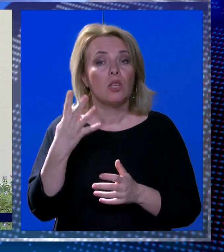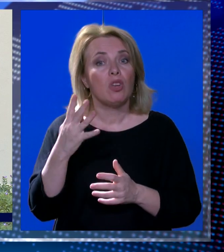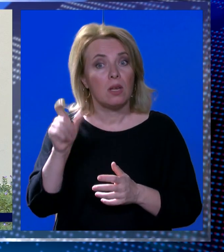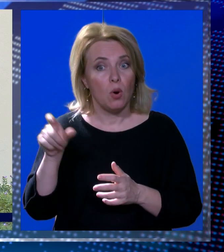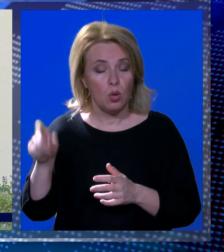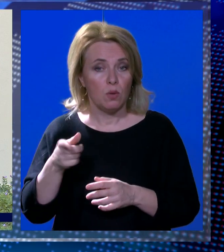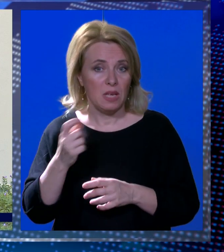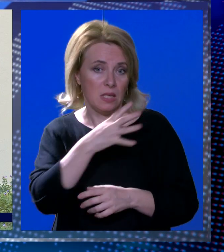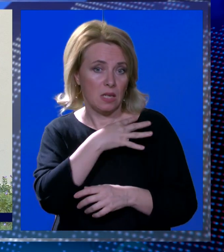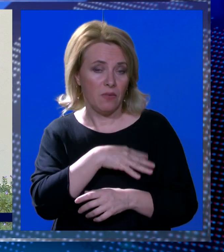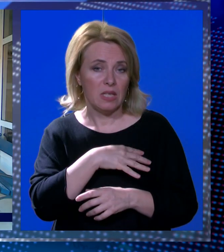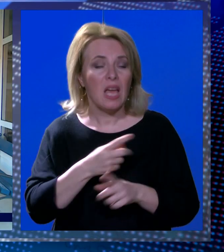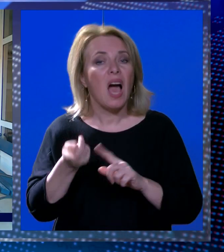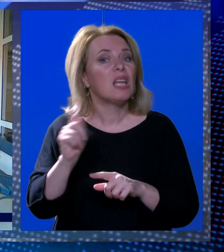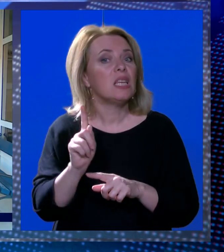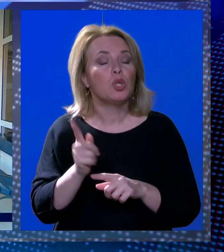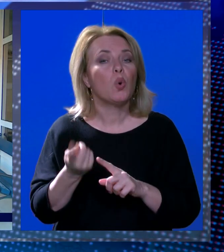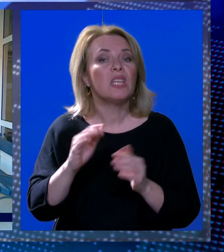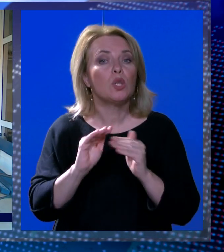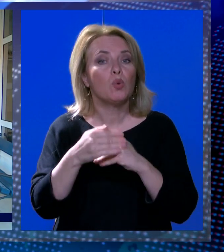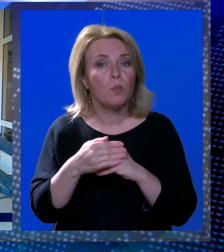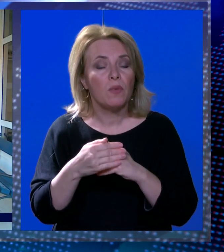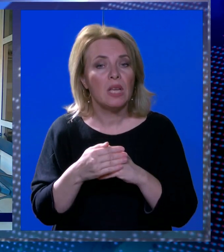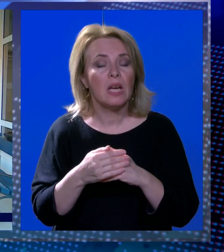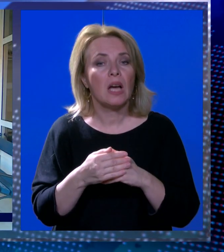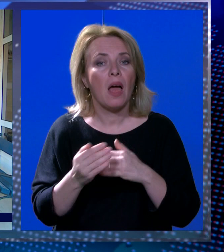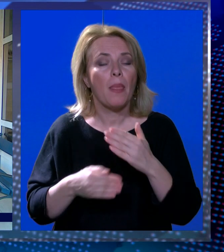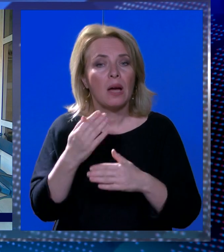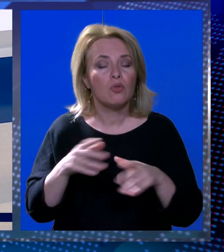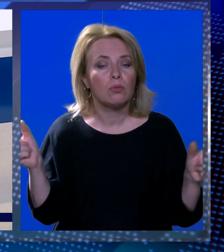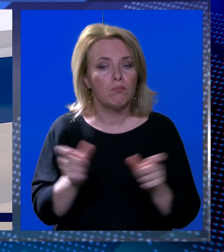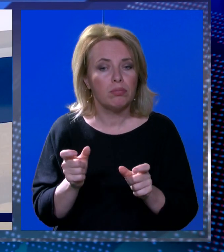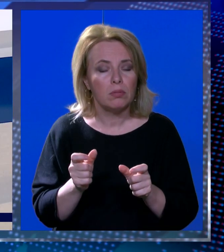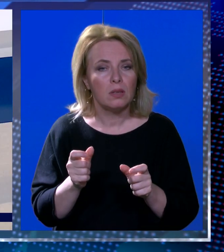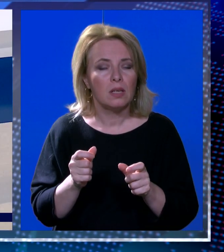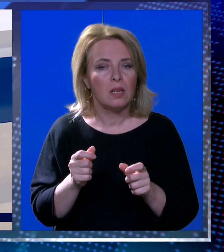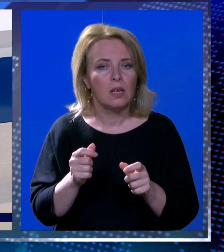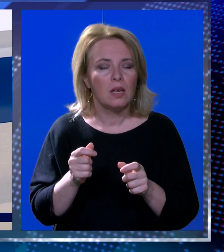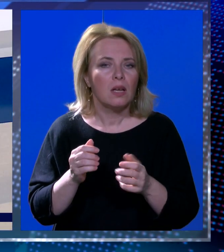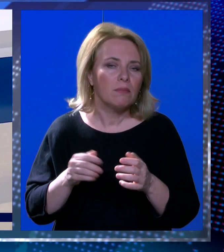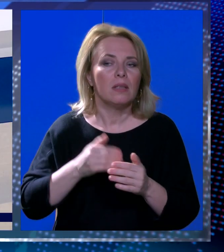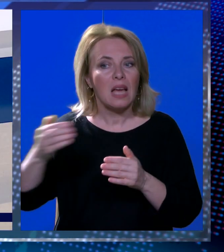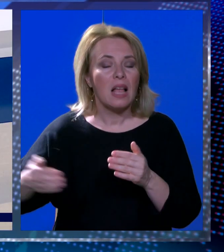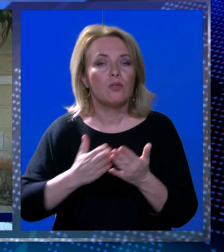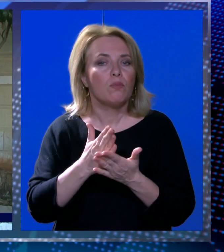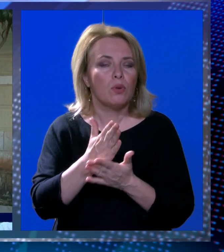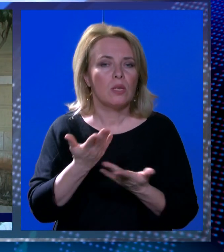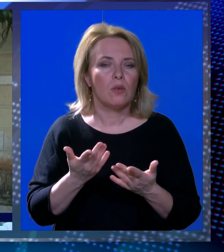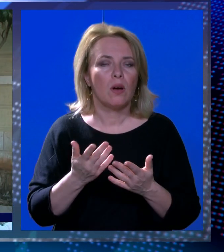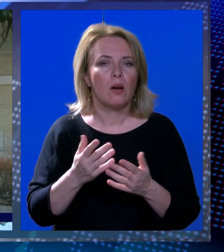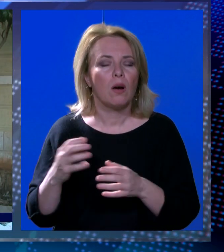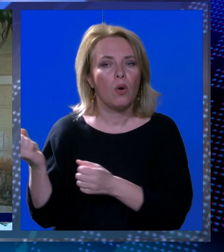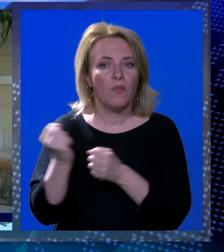su hrvatski državljani, no nitko od njih nije iz Dubrovnika, a nakon što su privedeni dalje su procesuirani. Nakon što su oni